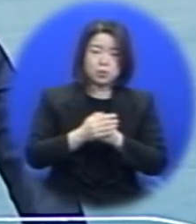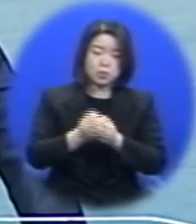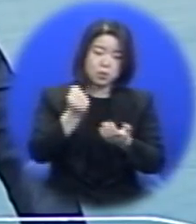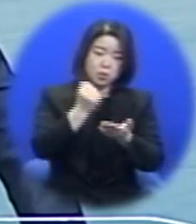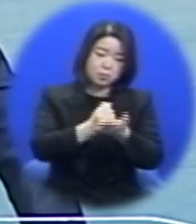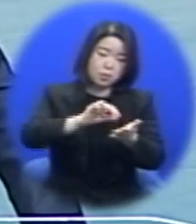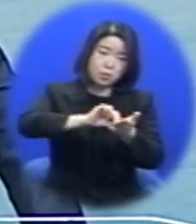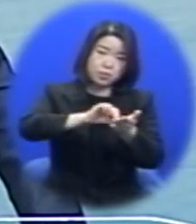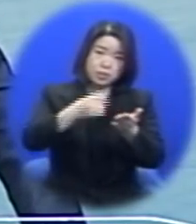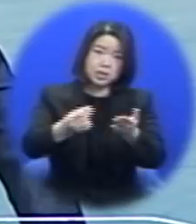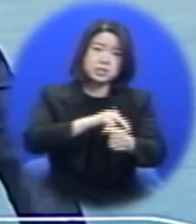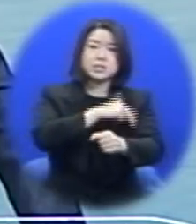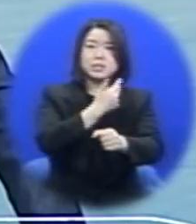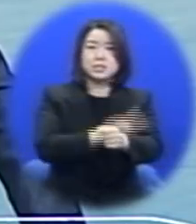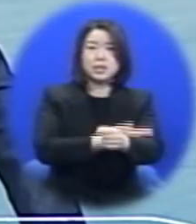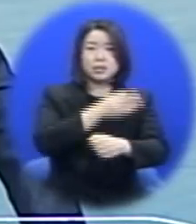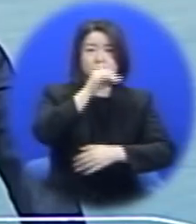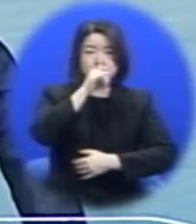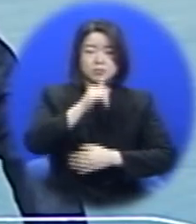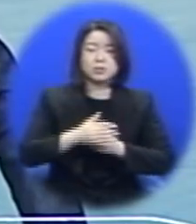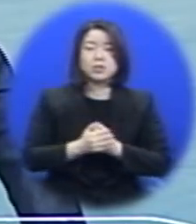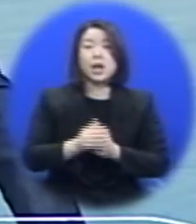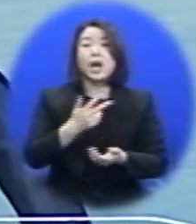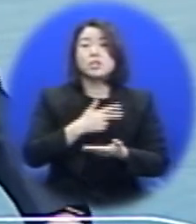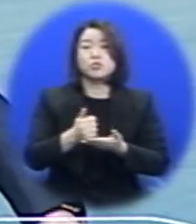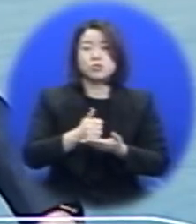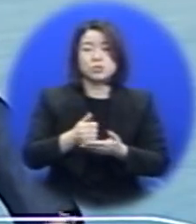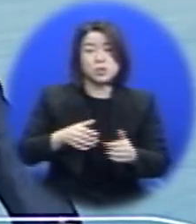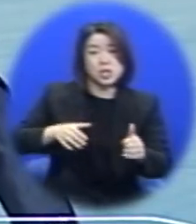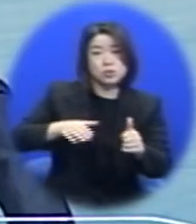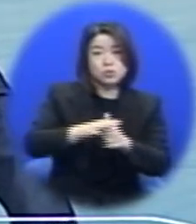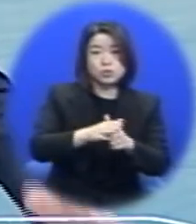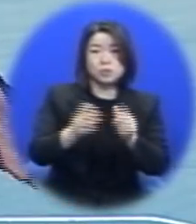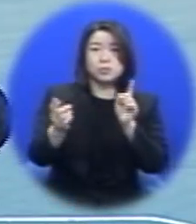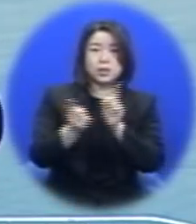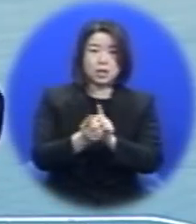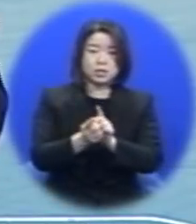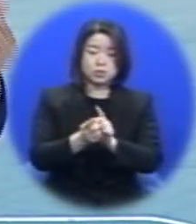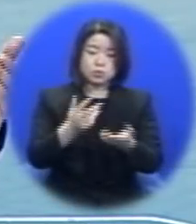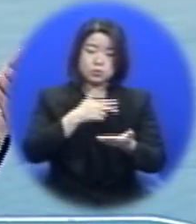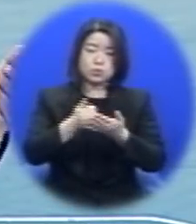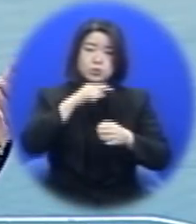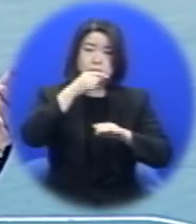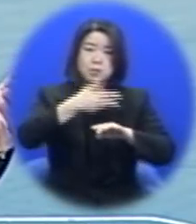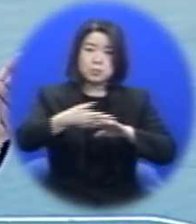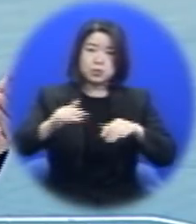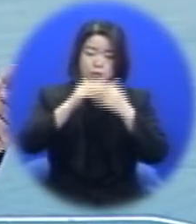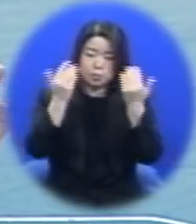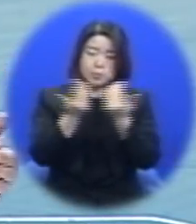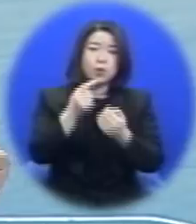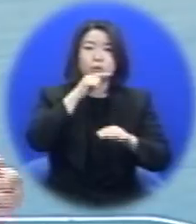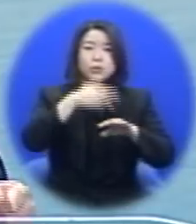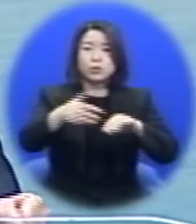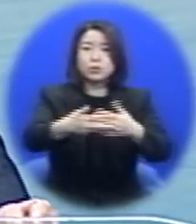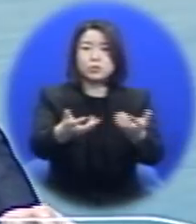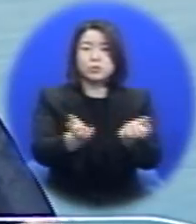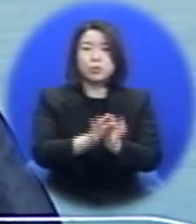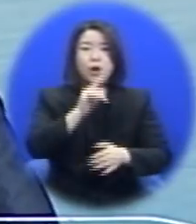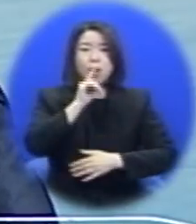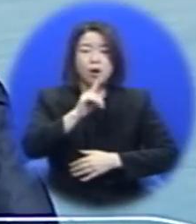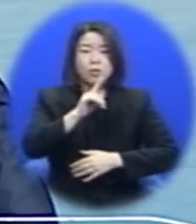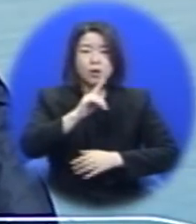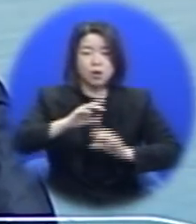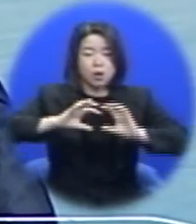떼실 자격이 있습니다. 주님은 죽임을 당하시고 주님의 피로 모든 종족과 언어와 백성과 민족